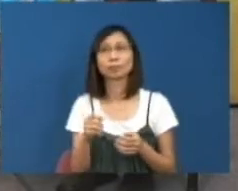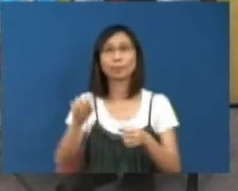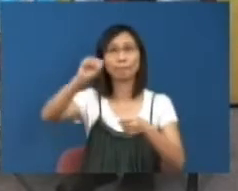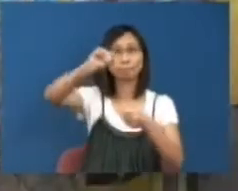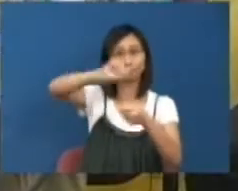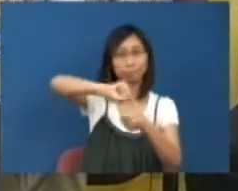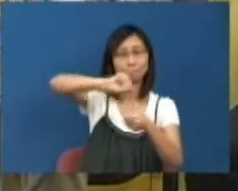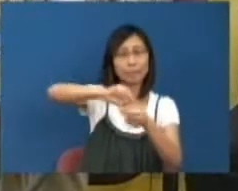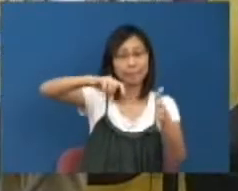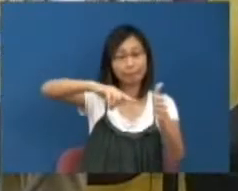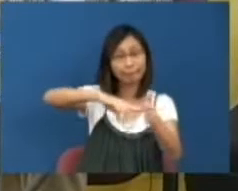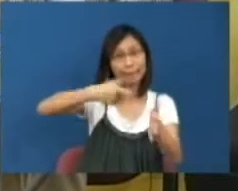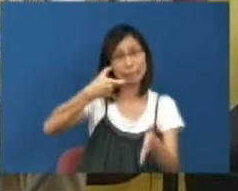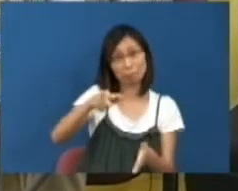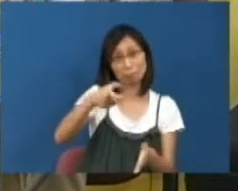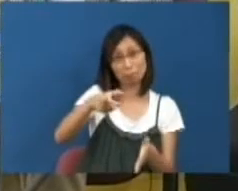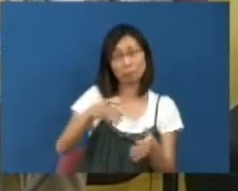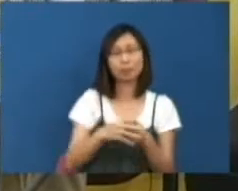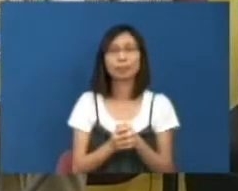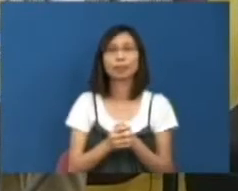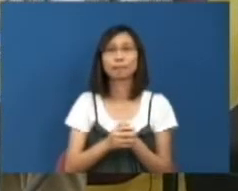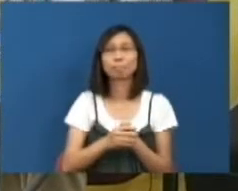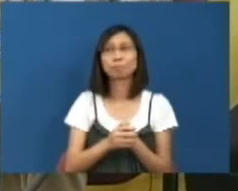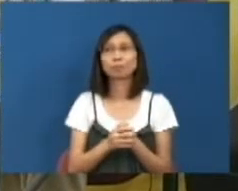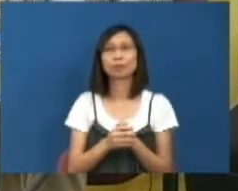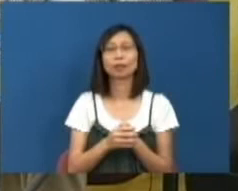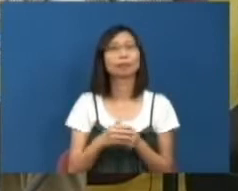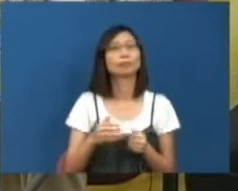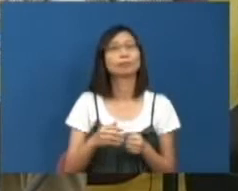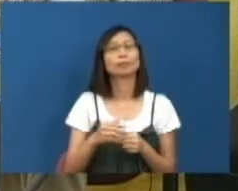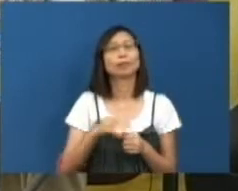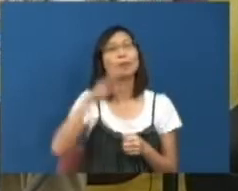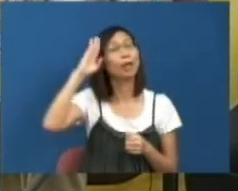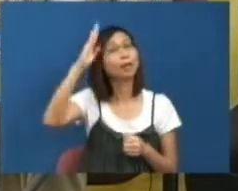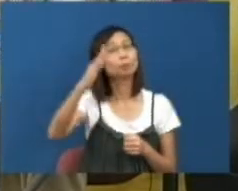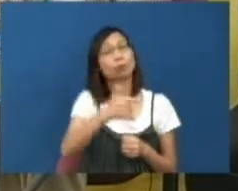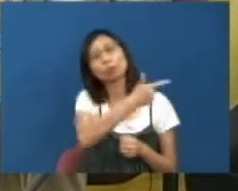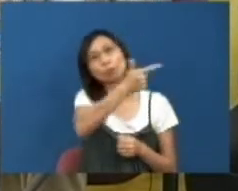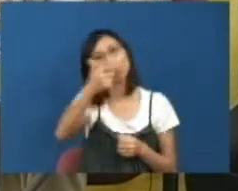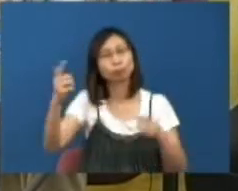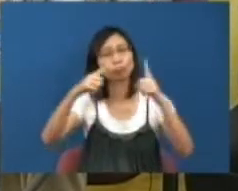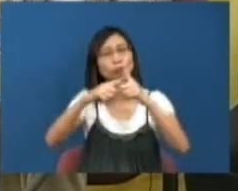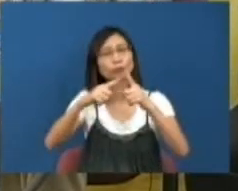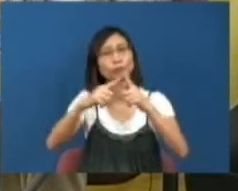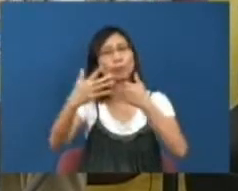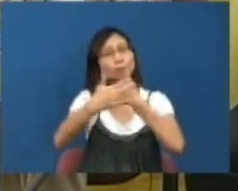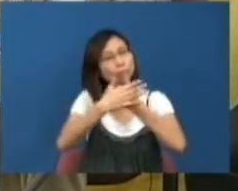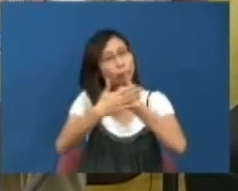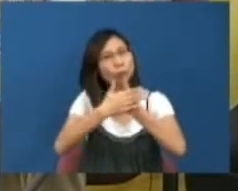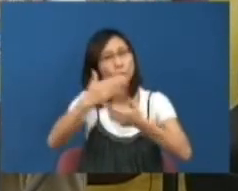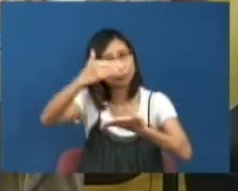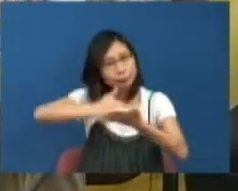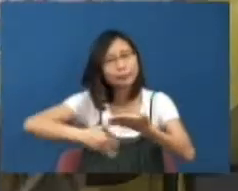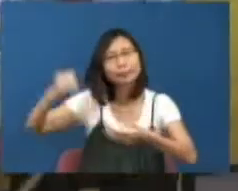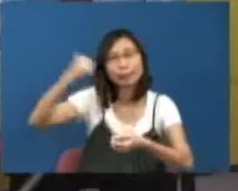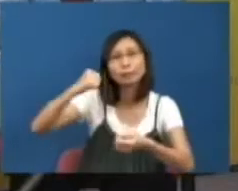費嚟到，即係等啲人去幫手節能嘅。咁呢個係一個好值得斟酌嘅問題嚟啊！ 但